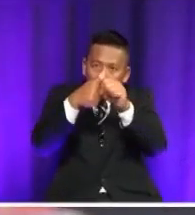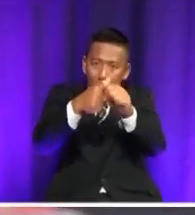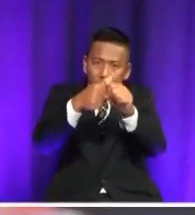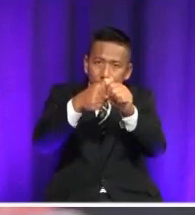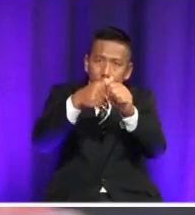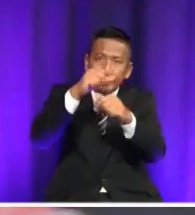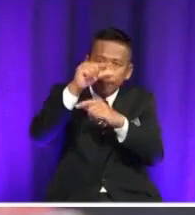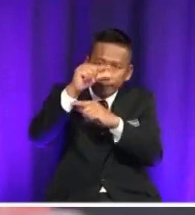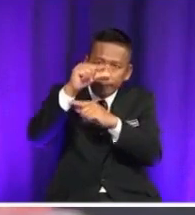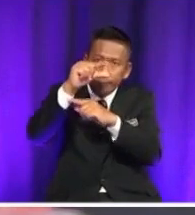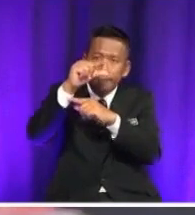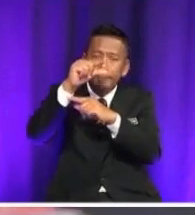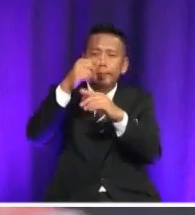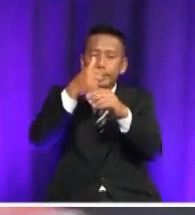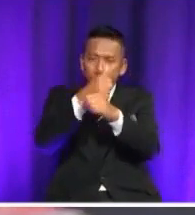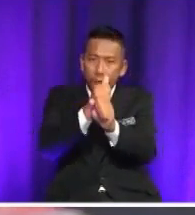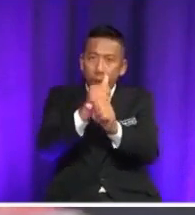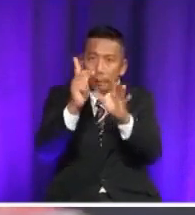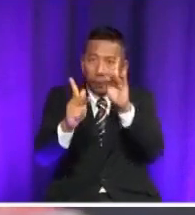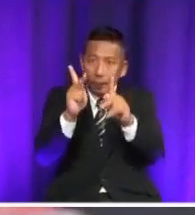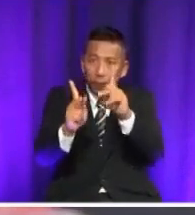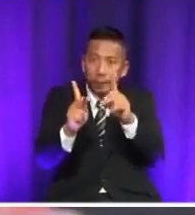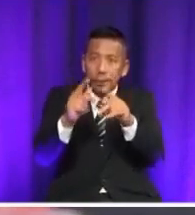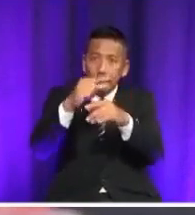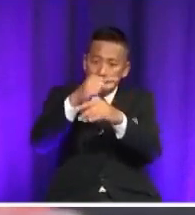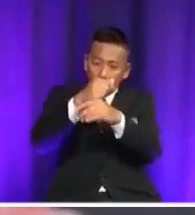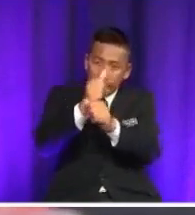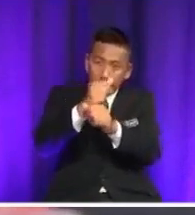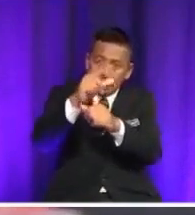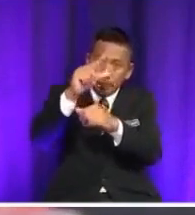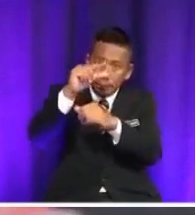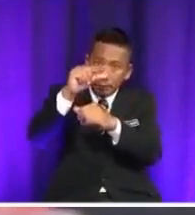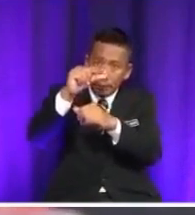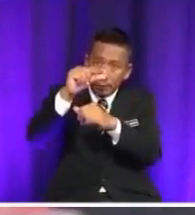kalau dia tebal-tebal lah jadi kita